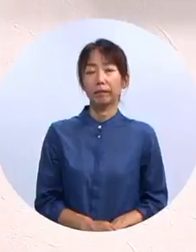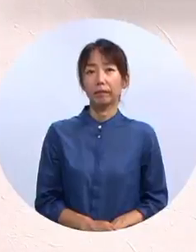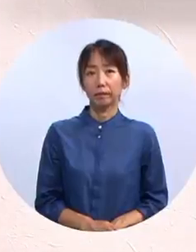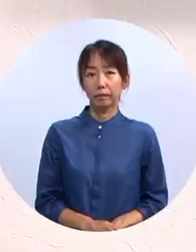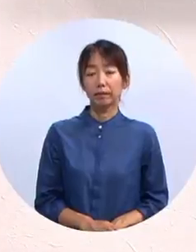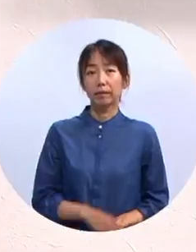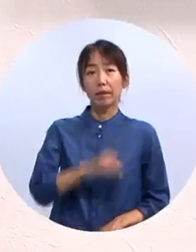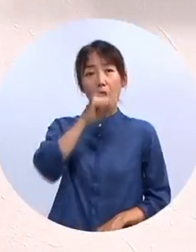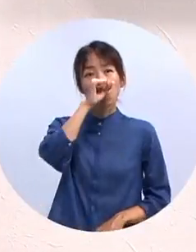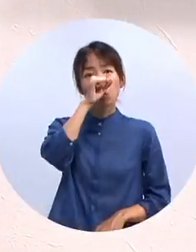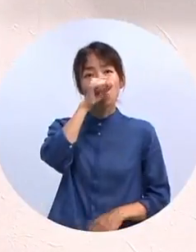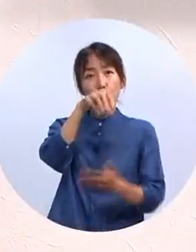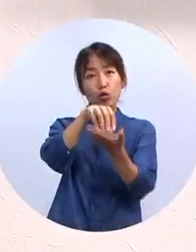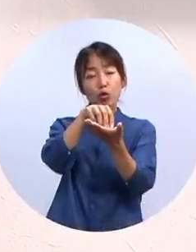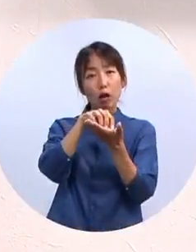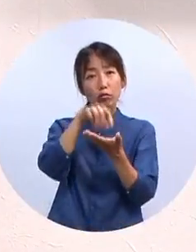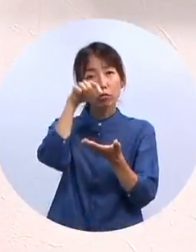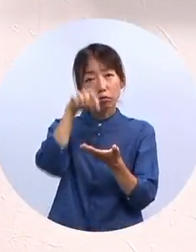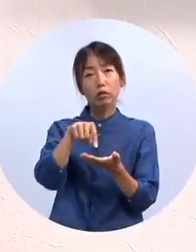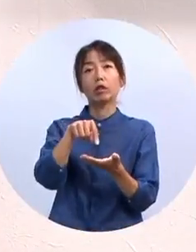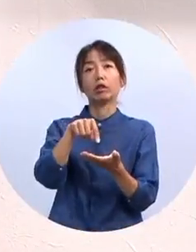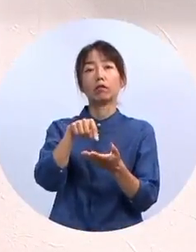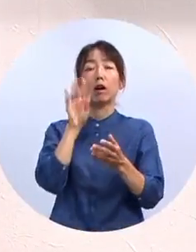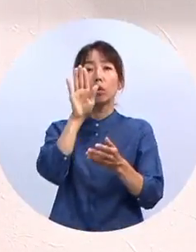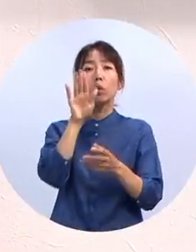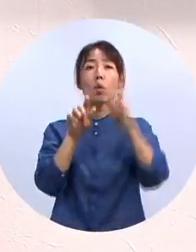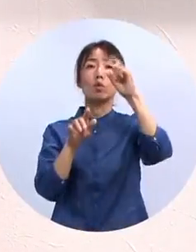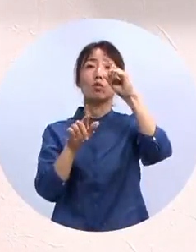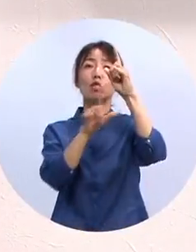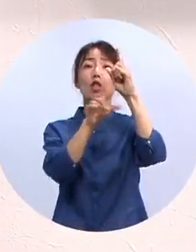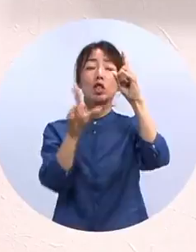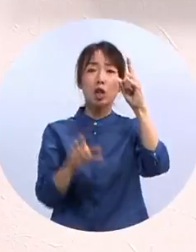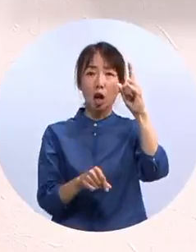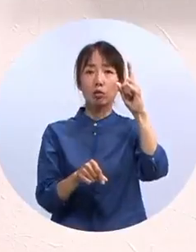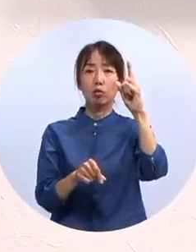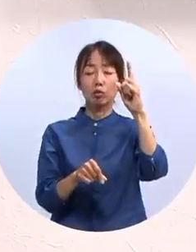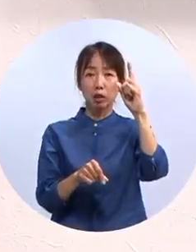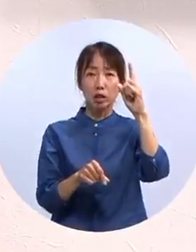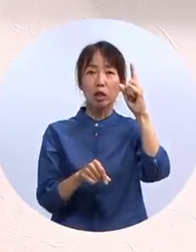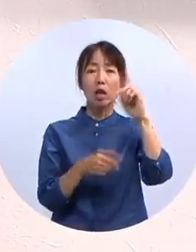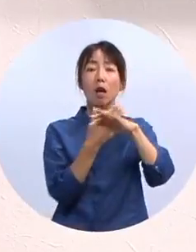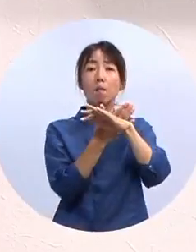優秀作品は11月に開催予定の緑と花いっぱい